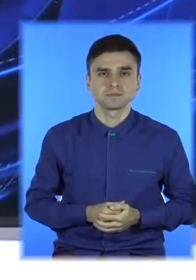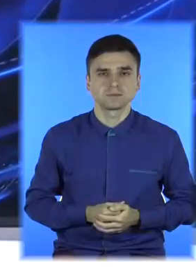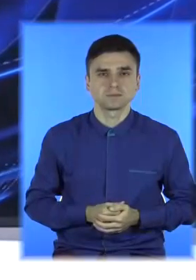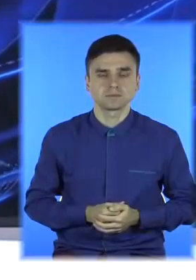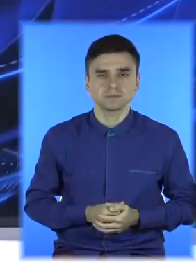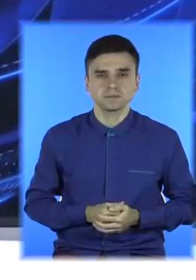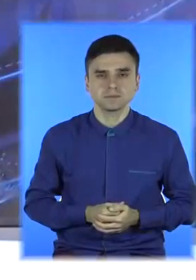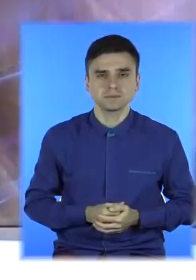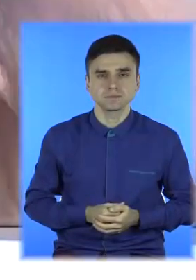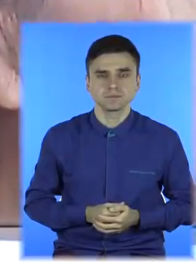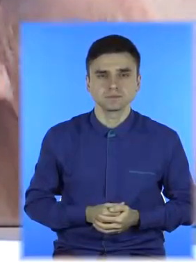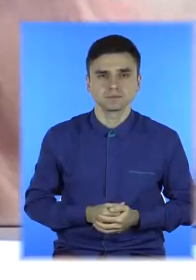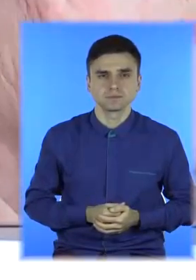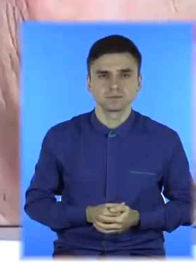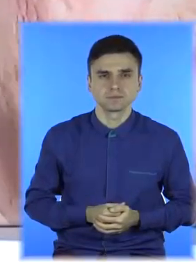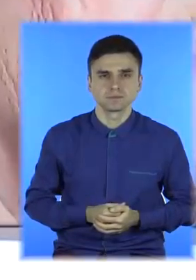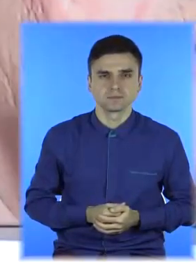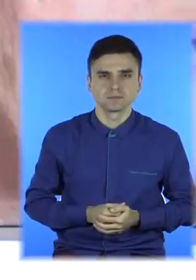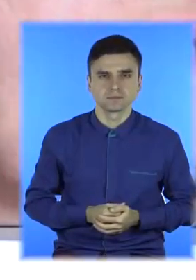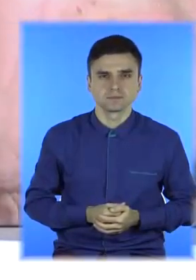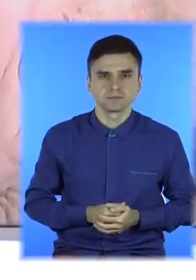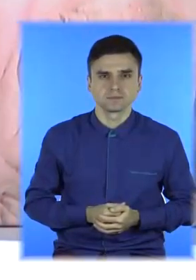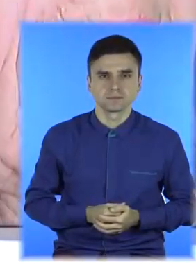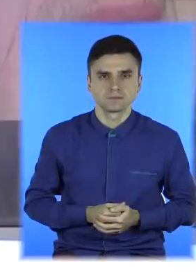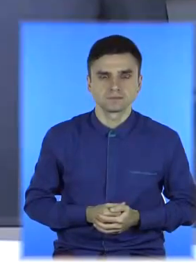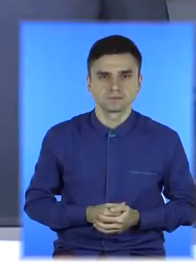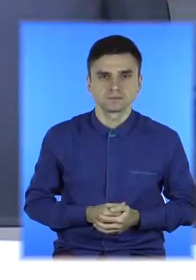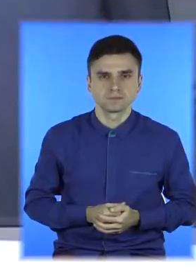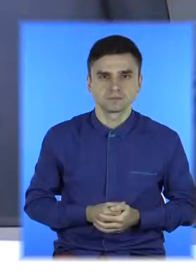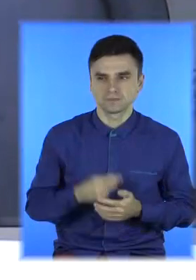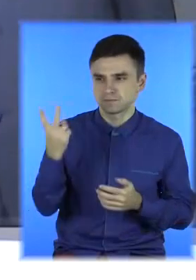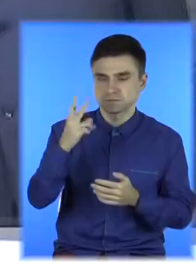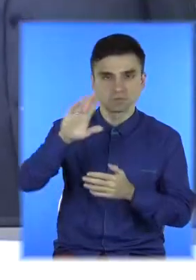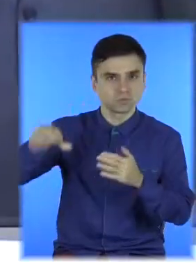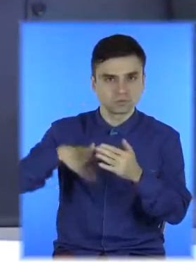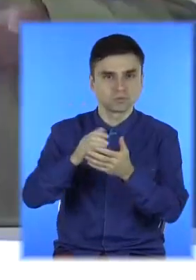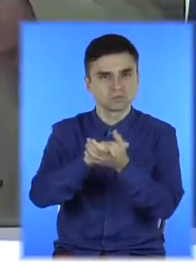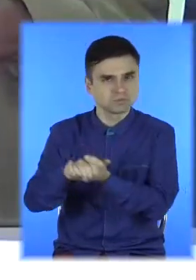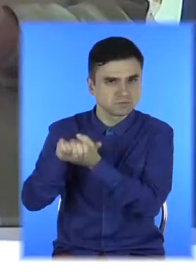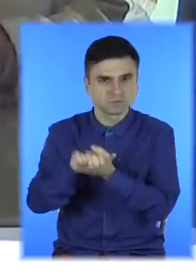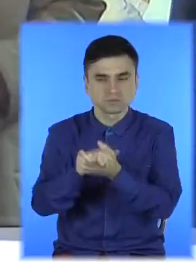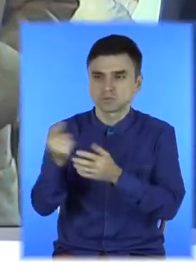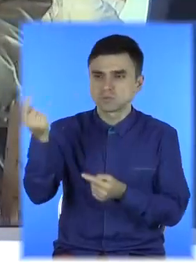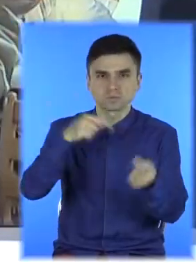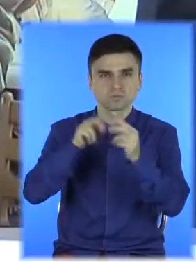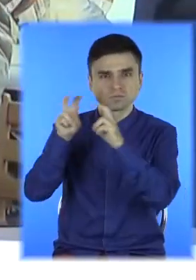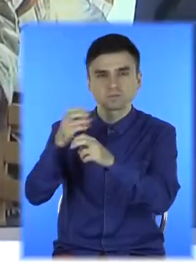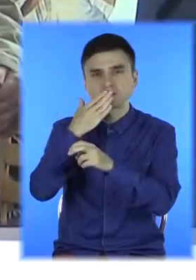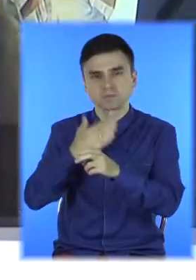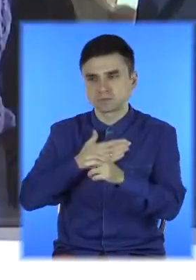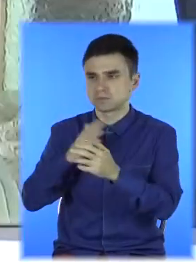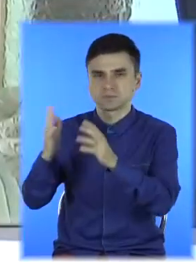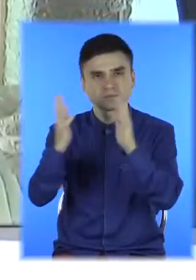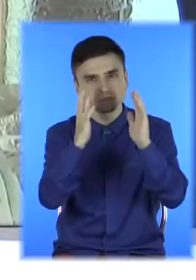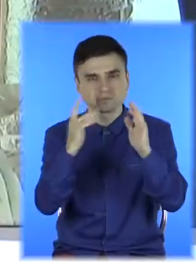Вони й досі тримаються за руки та називають одне одного коханий та кохана. Їм обом по 80. І 3 листопада вони